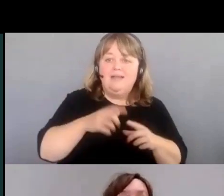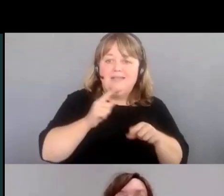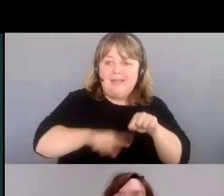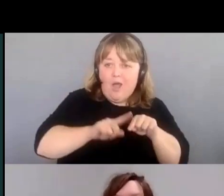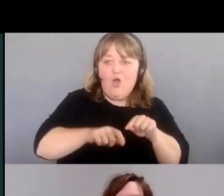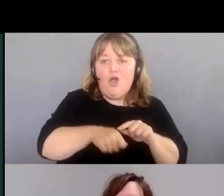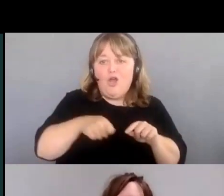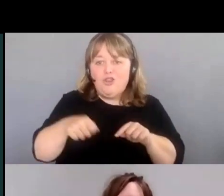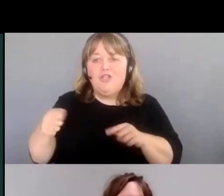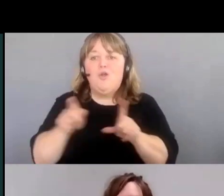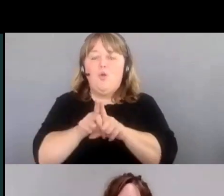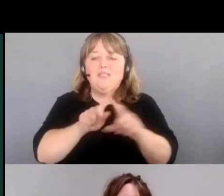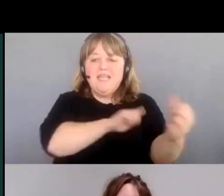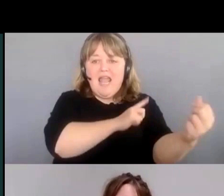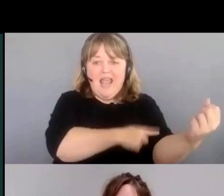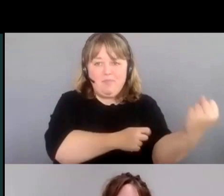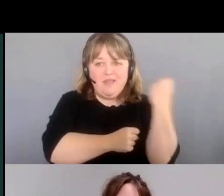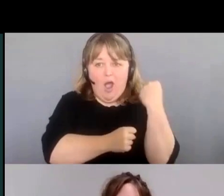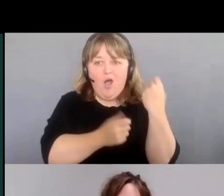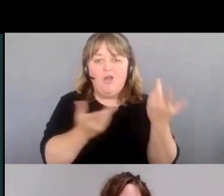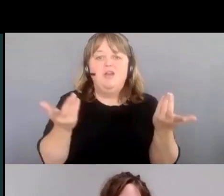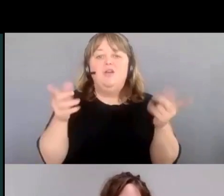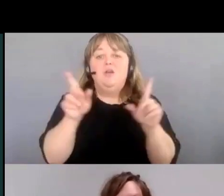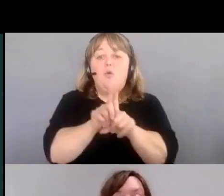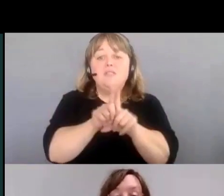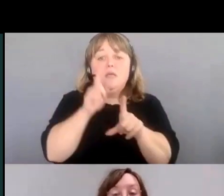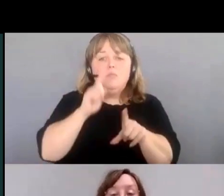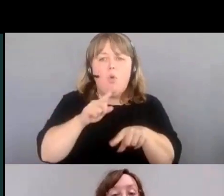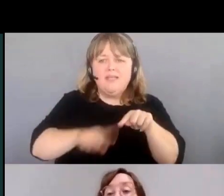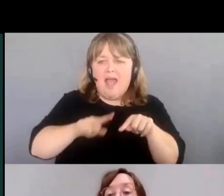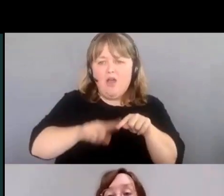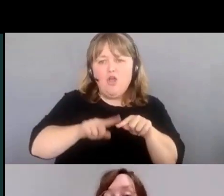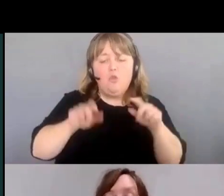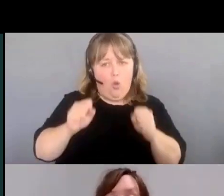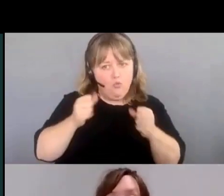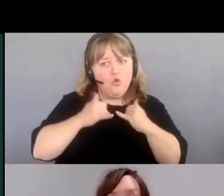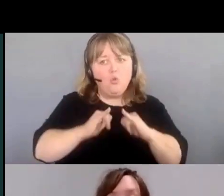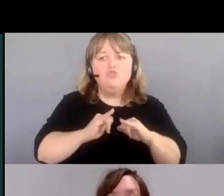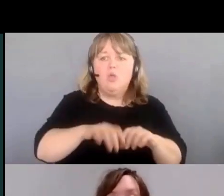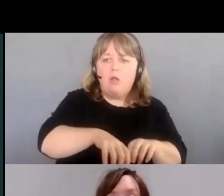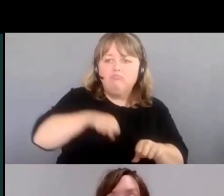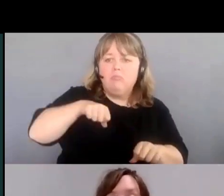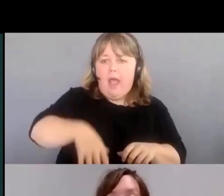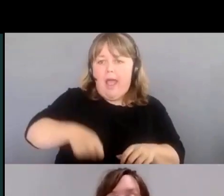de l'épinard. Rapidement, pour ce qui est des carottes, on peut continuer de récolter à